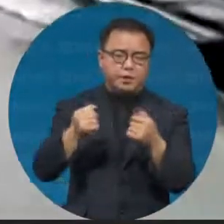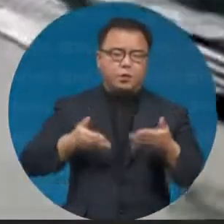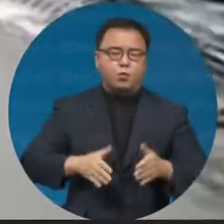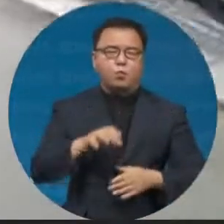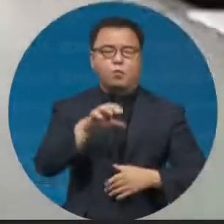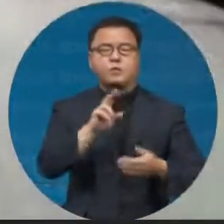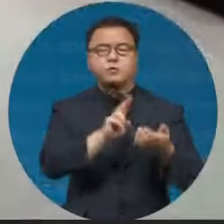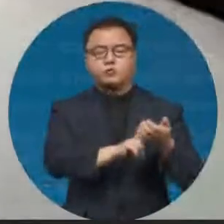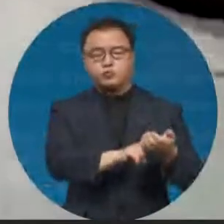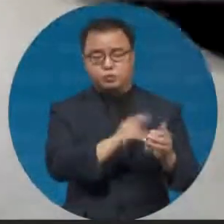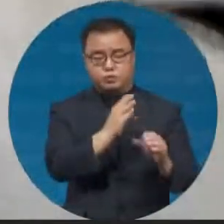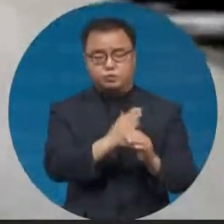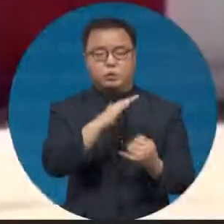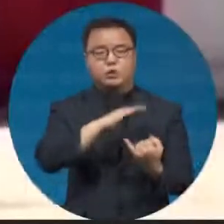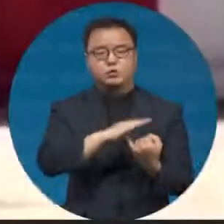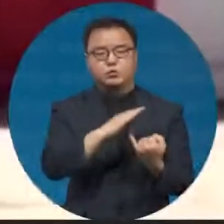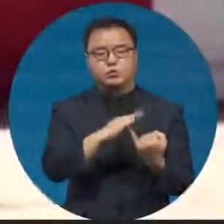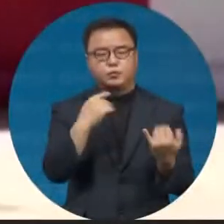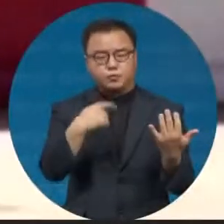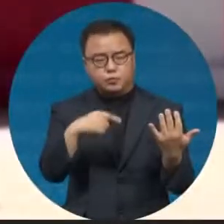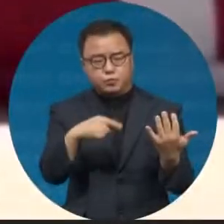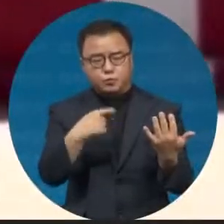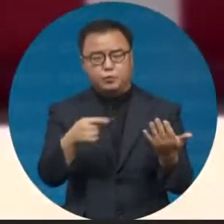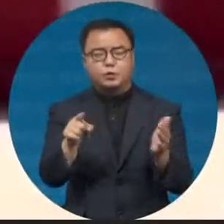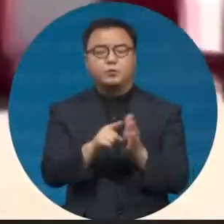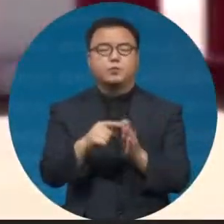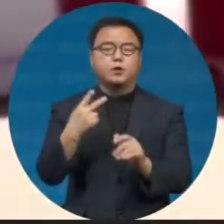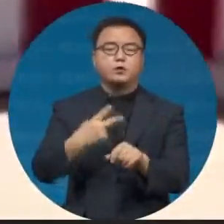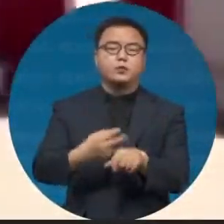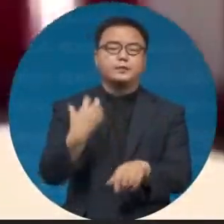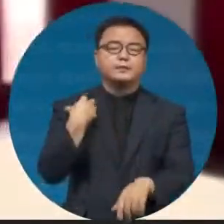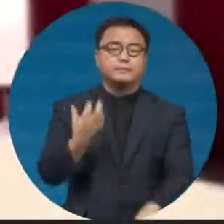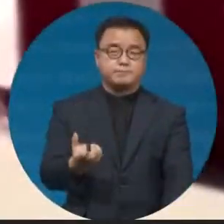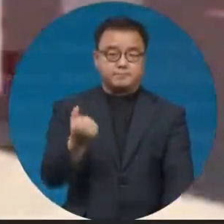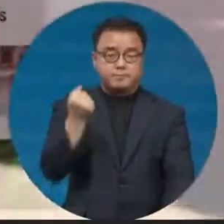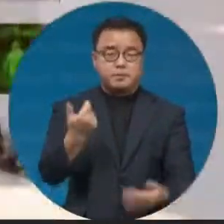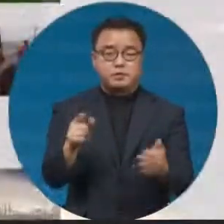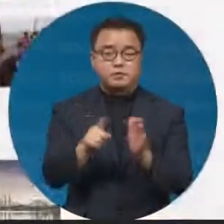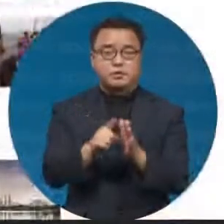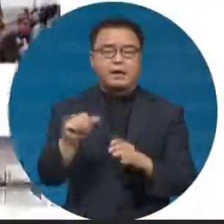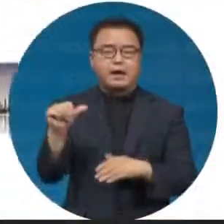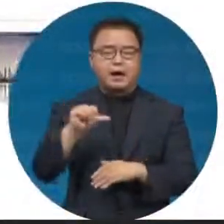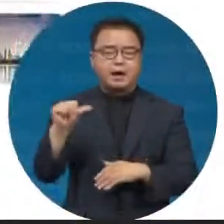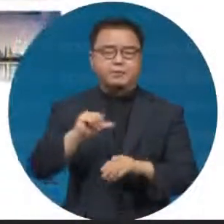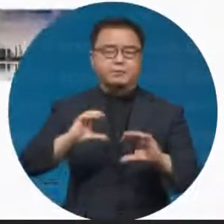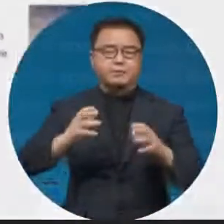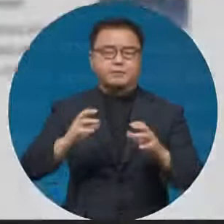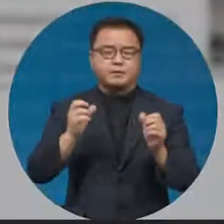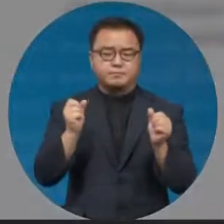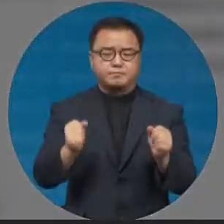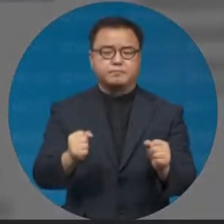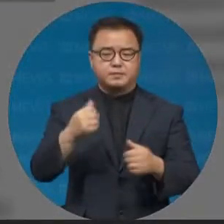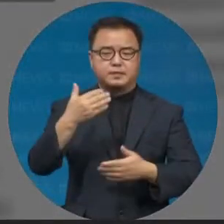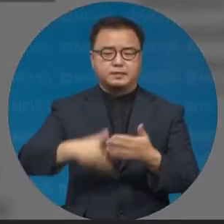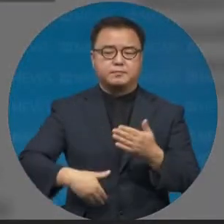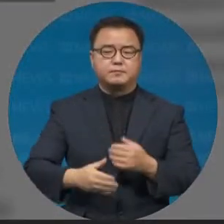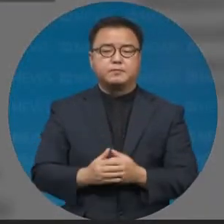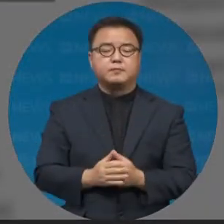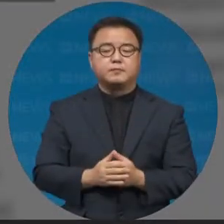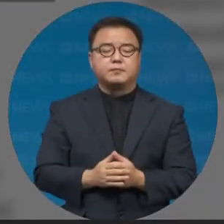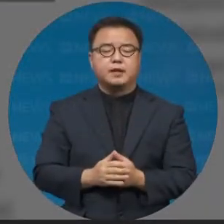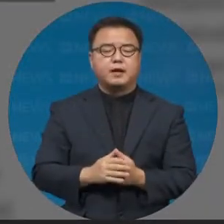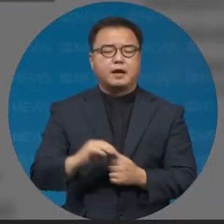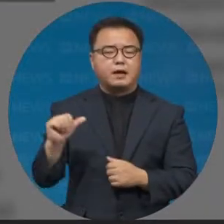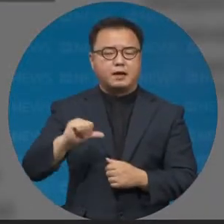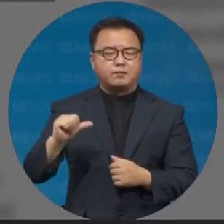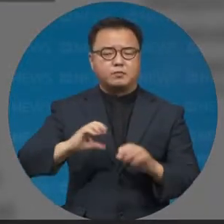그는 소녀들의 교육을 위해 그리고 교사의 책임을 다하기 위해 아프간에 남았습니다. 그는 아프간에